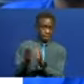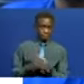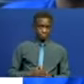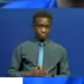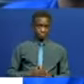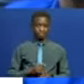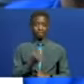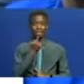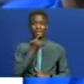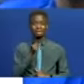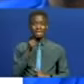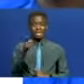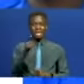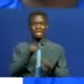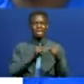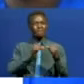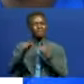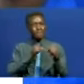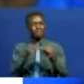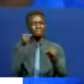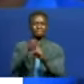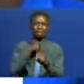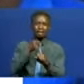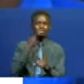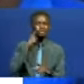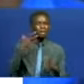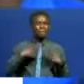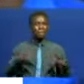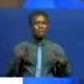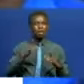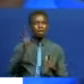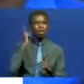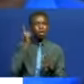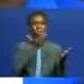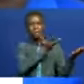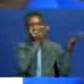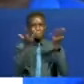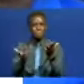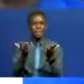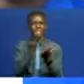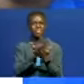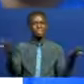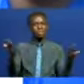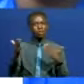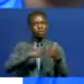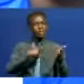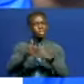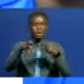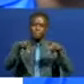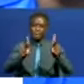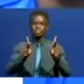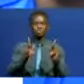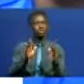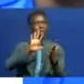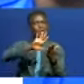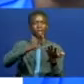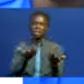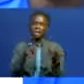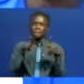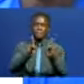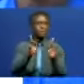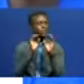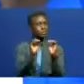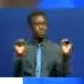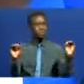ya watu ambao wanapitisha vitu bila ile kibali ya kupitisha kutoka nchi jirani, mnajua kibali